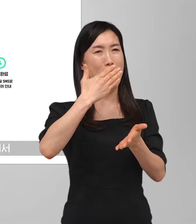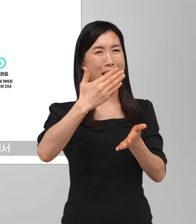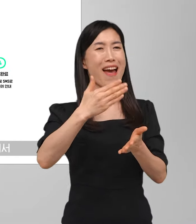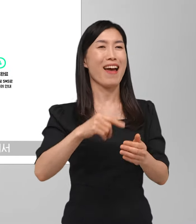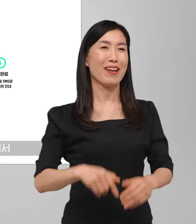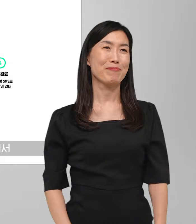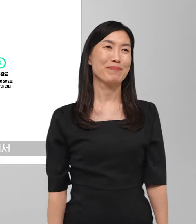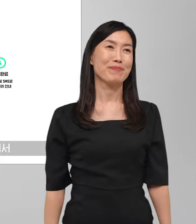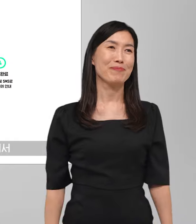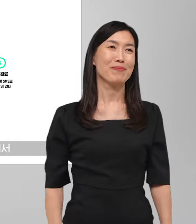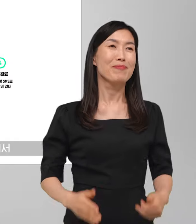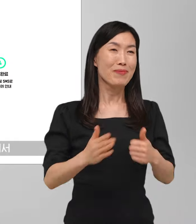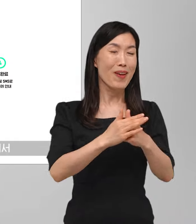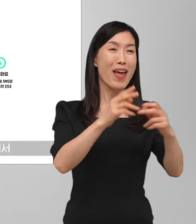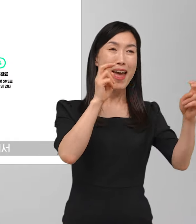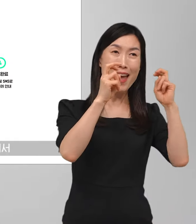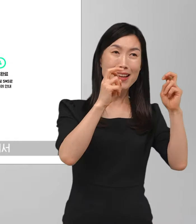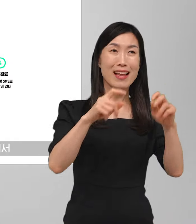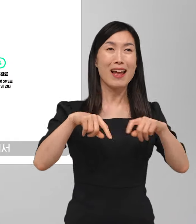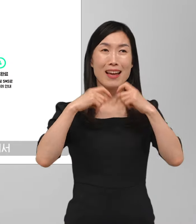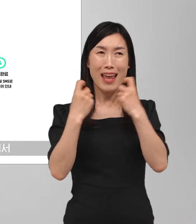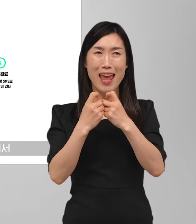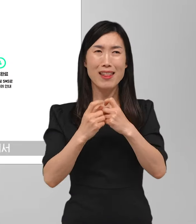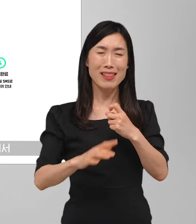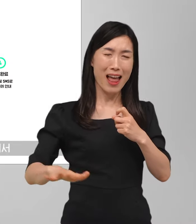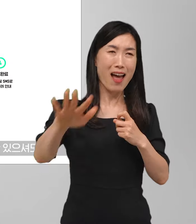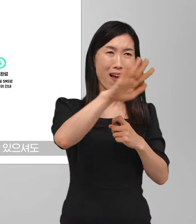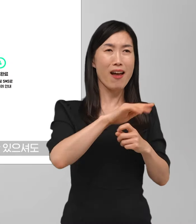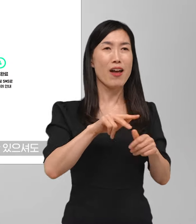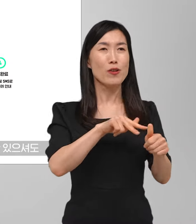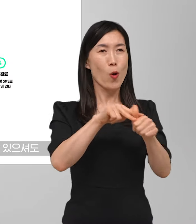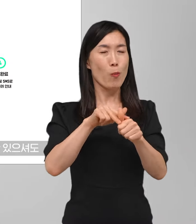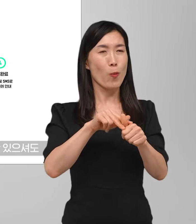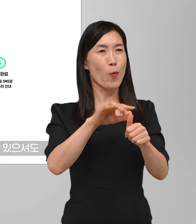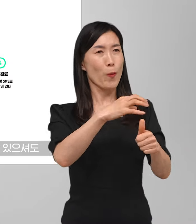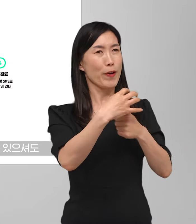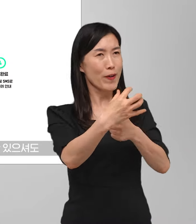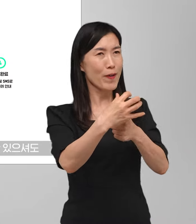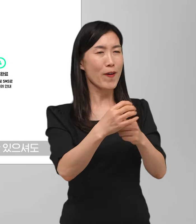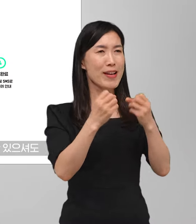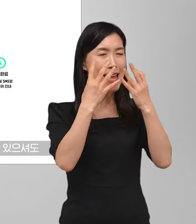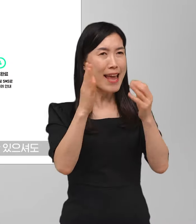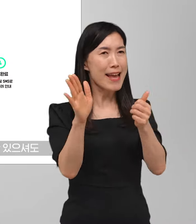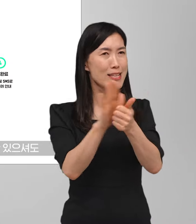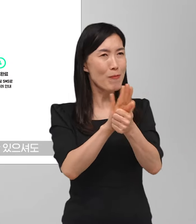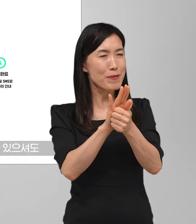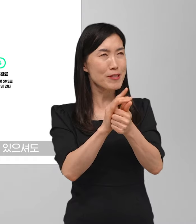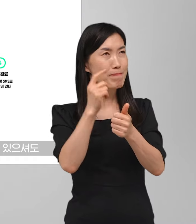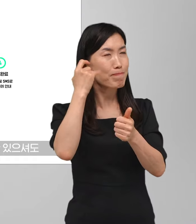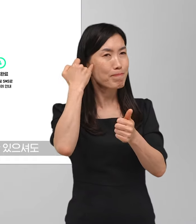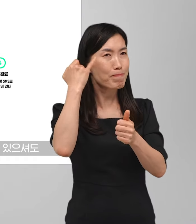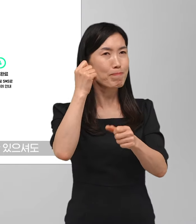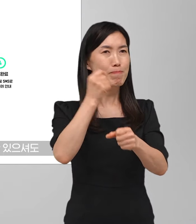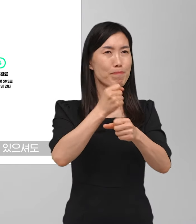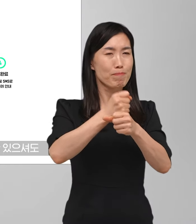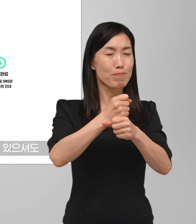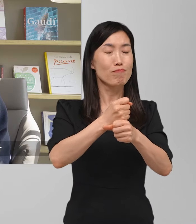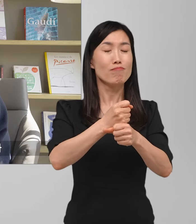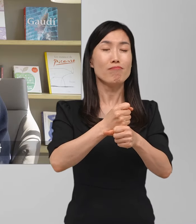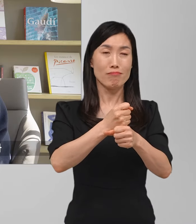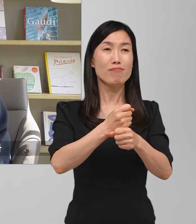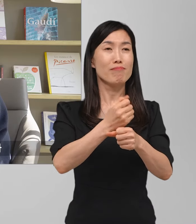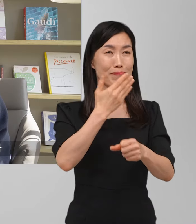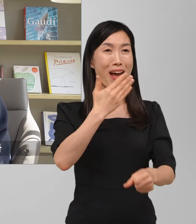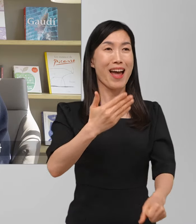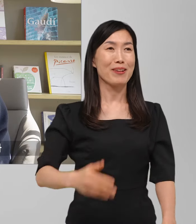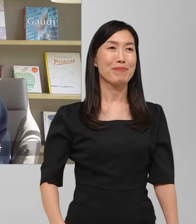있고요. 그렇기 때문에 기업이든 개인이든 데이터 분석을 통해서 무언가 새로운 부가가치를 만들겠다라고 하는 그런 마음가짐 정도만 있으셔도